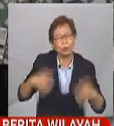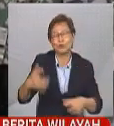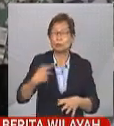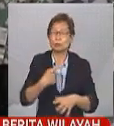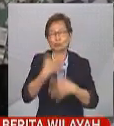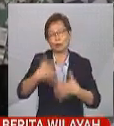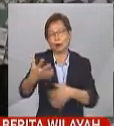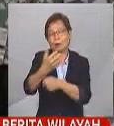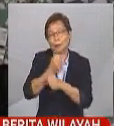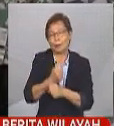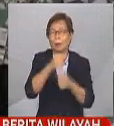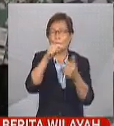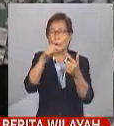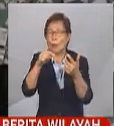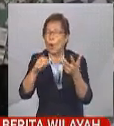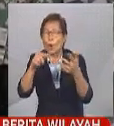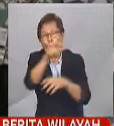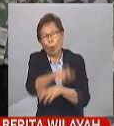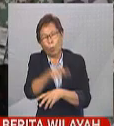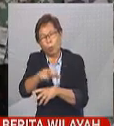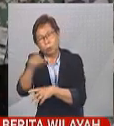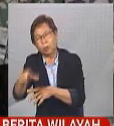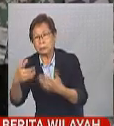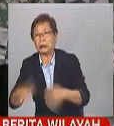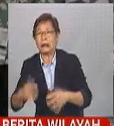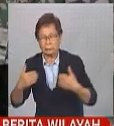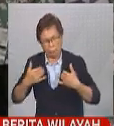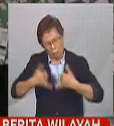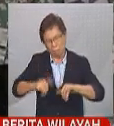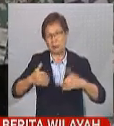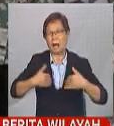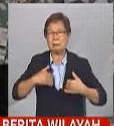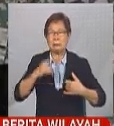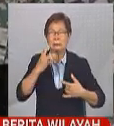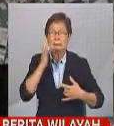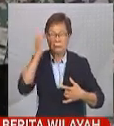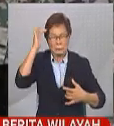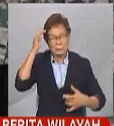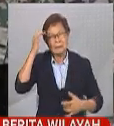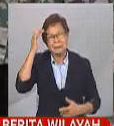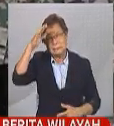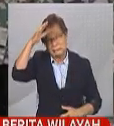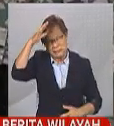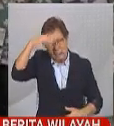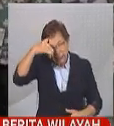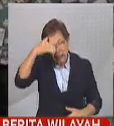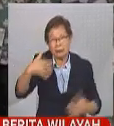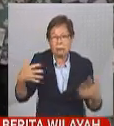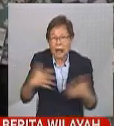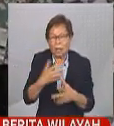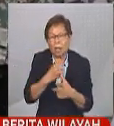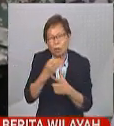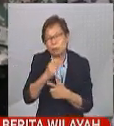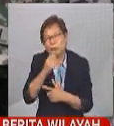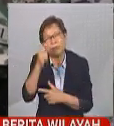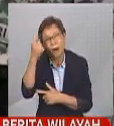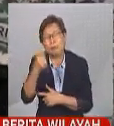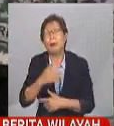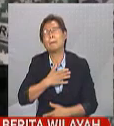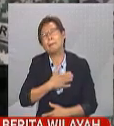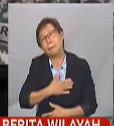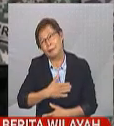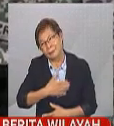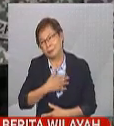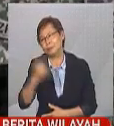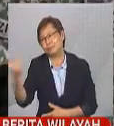pulang tapi masih ada lagi yang beli LG tak tahu ke takut dan tak paham ke Academy tak tampil kedepan